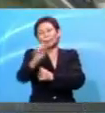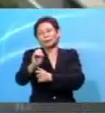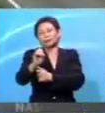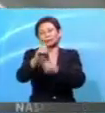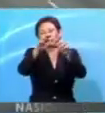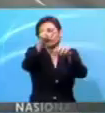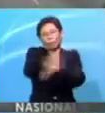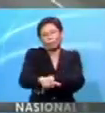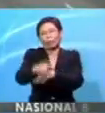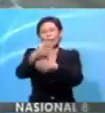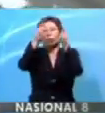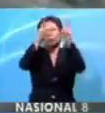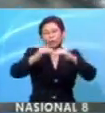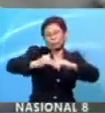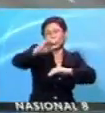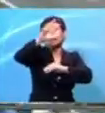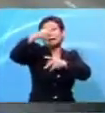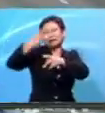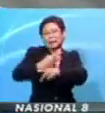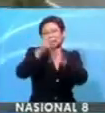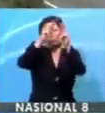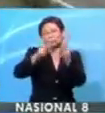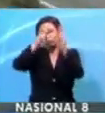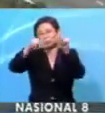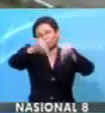calon mengambil ujian melebihi tig